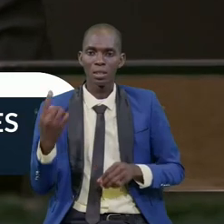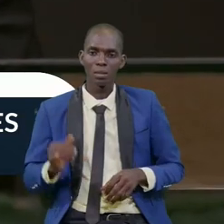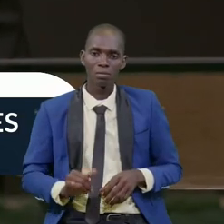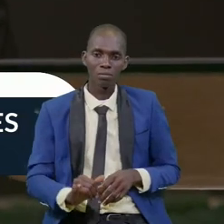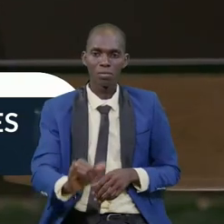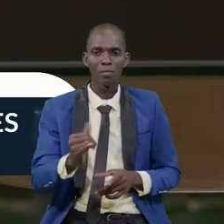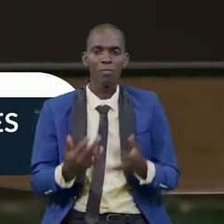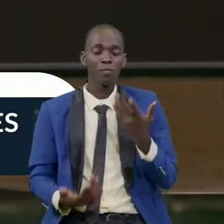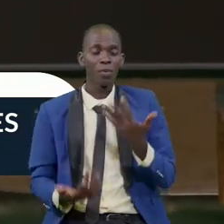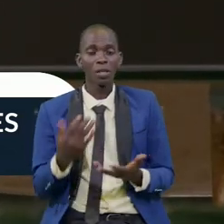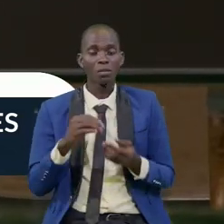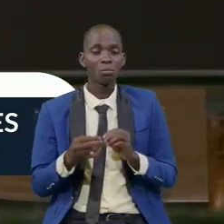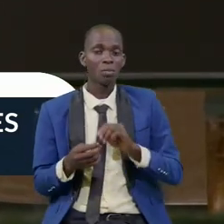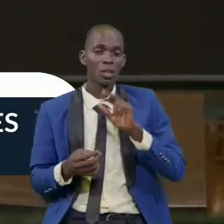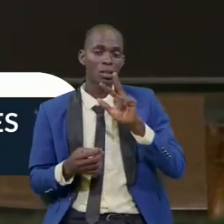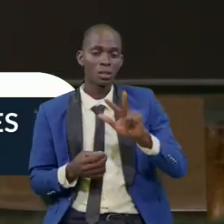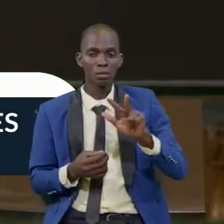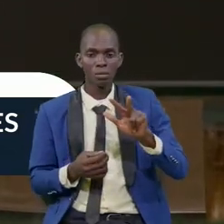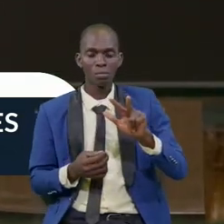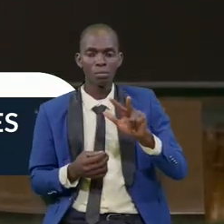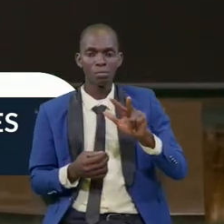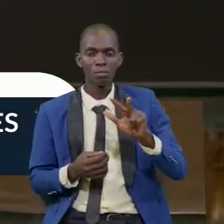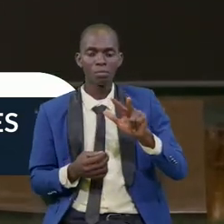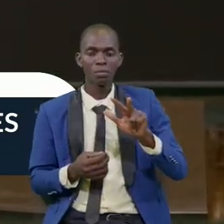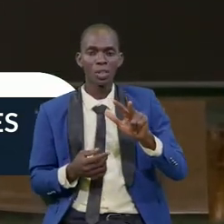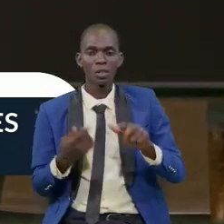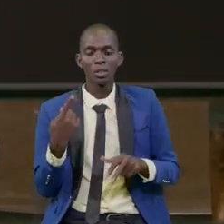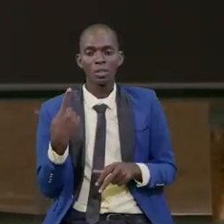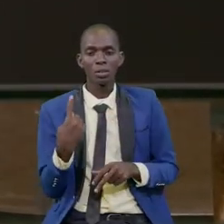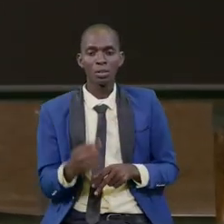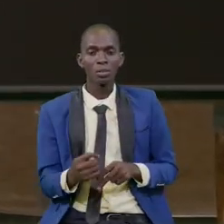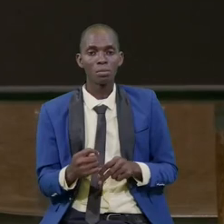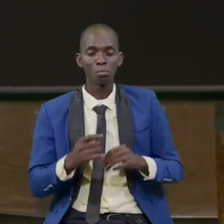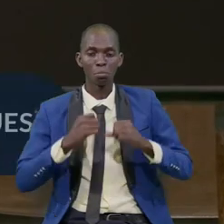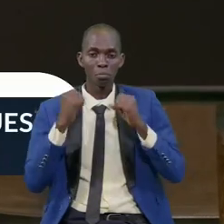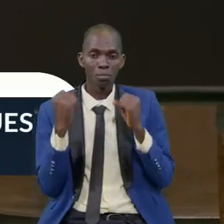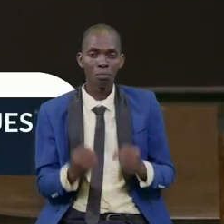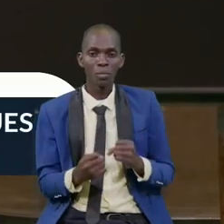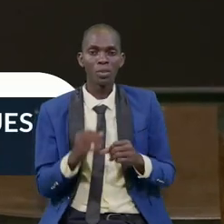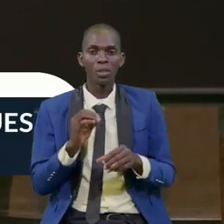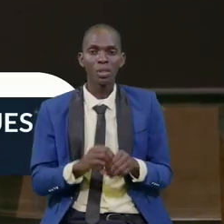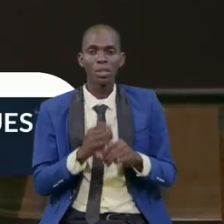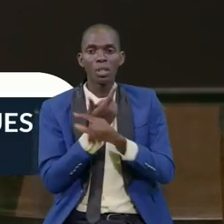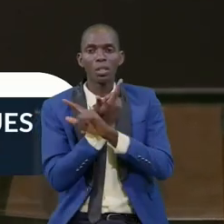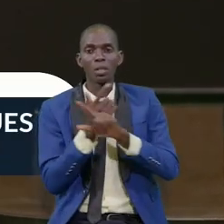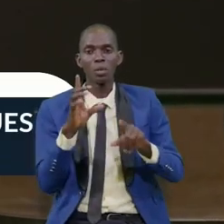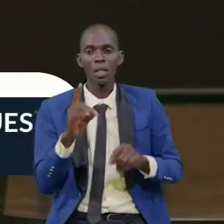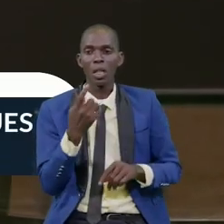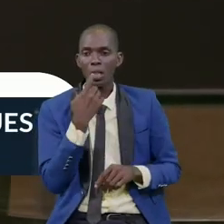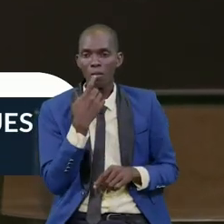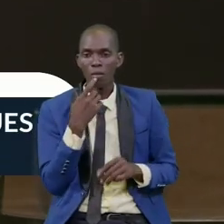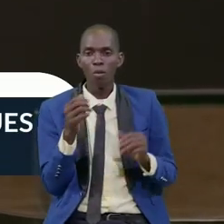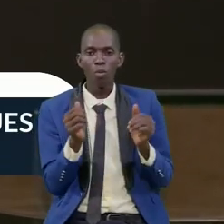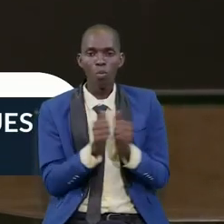en feu durable. 3. Nous avons la dynamite des